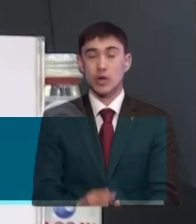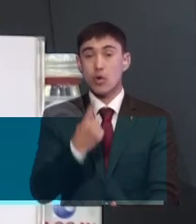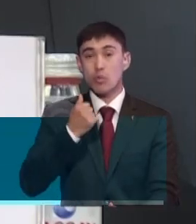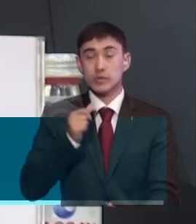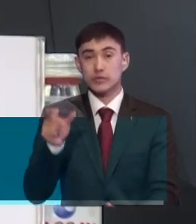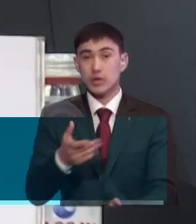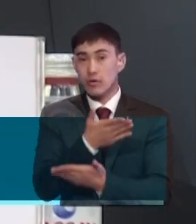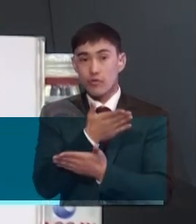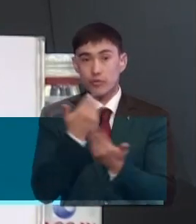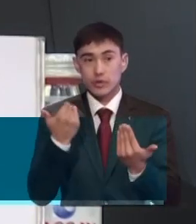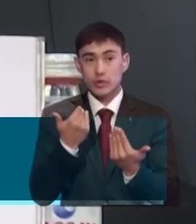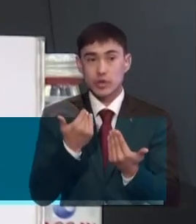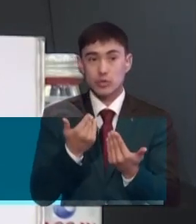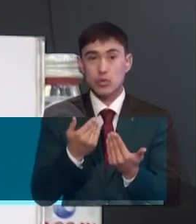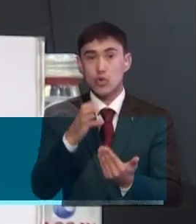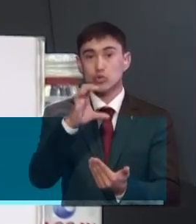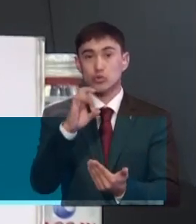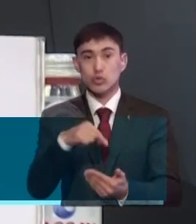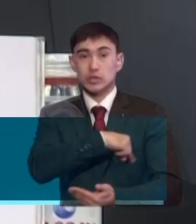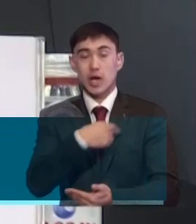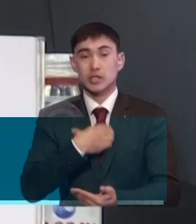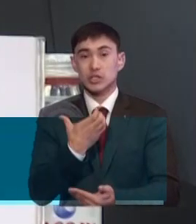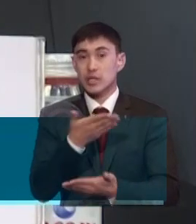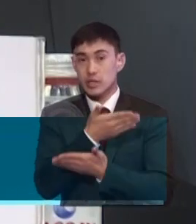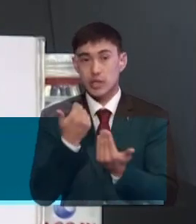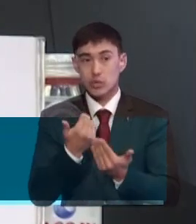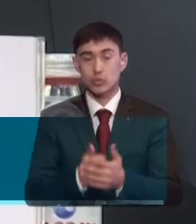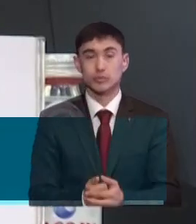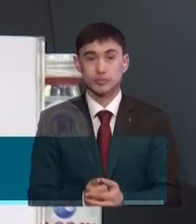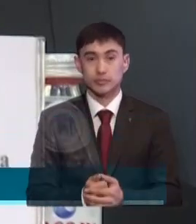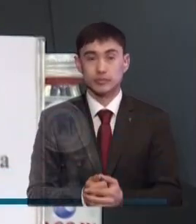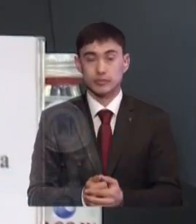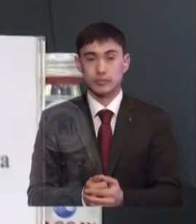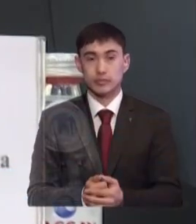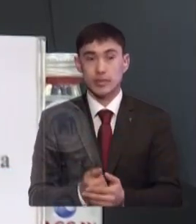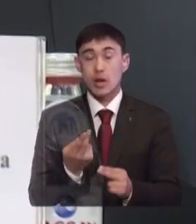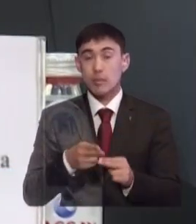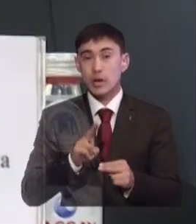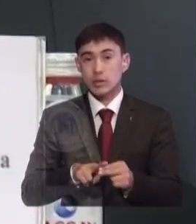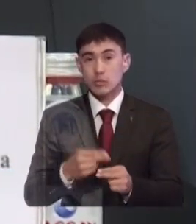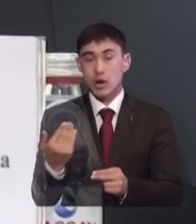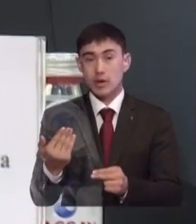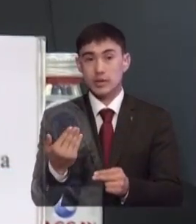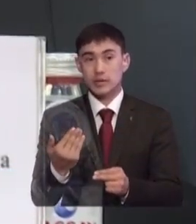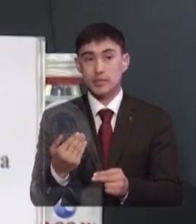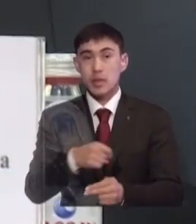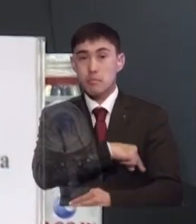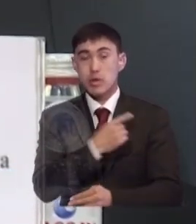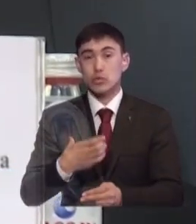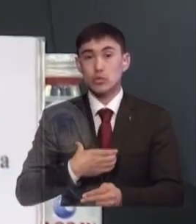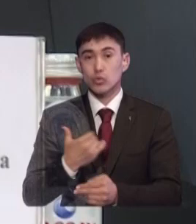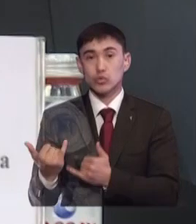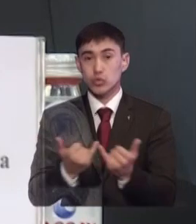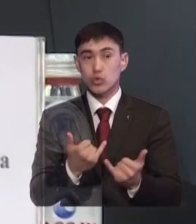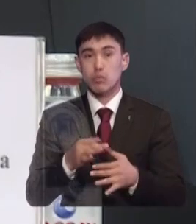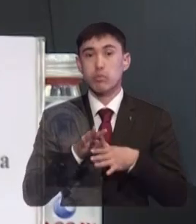отчисления фонду по соцстрахованию, нету отчисления, поэтому они вот это медуслуги